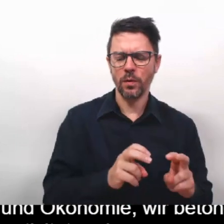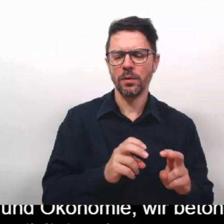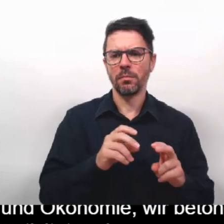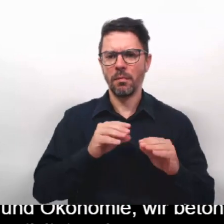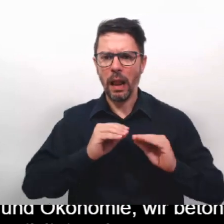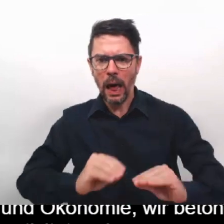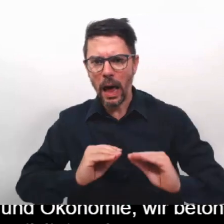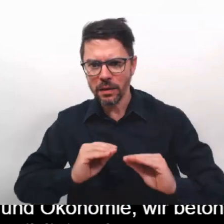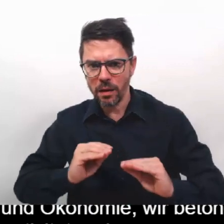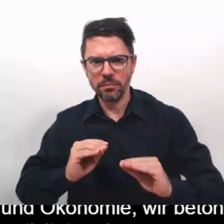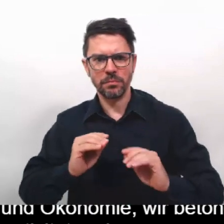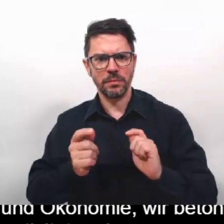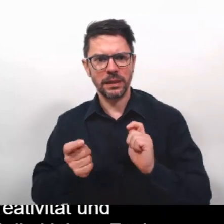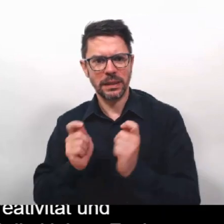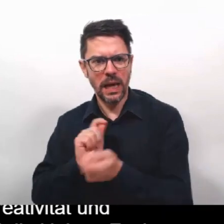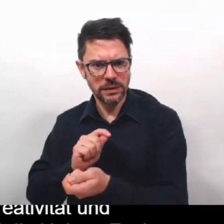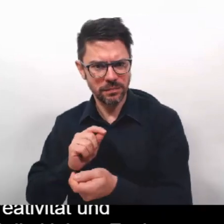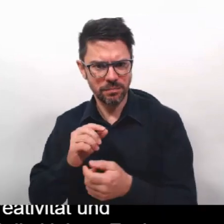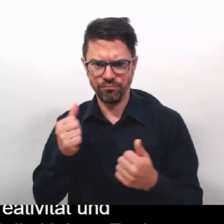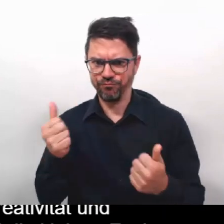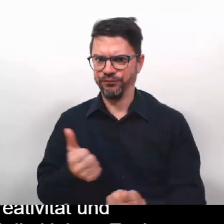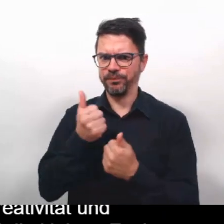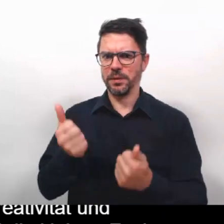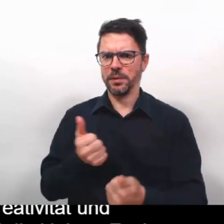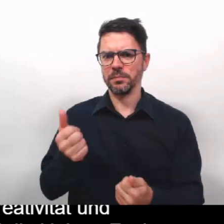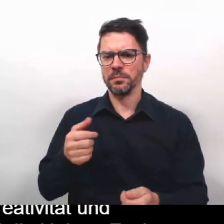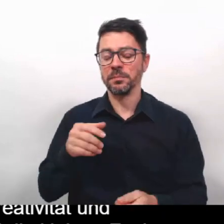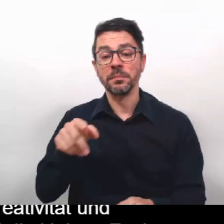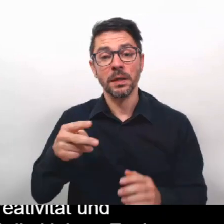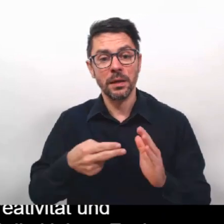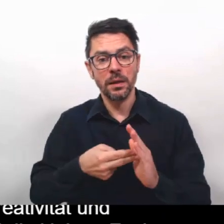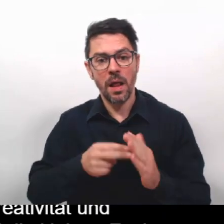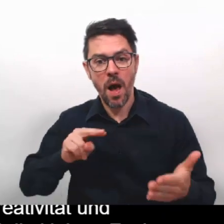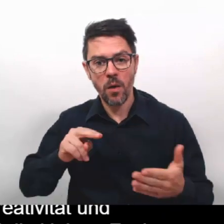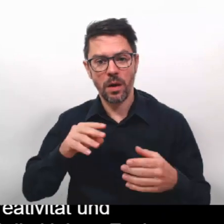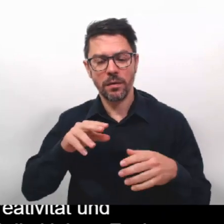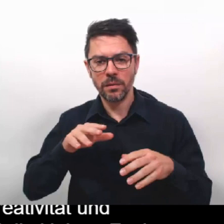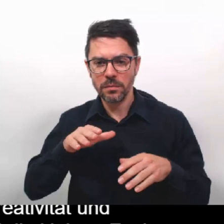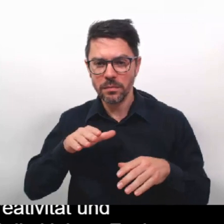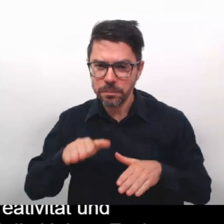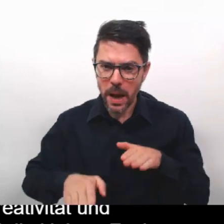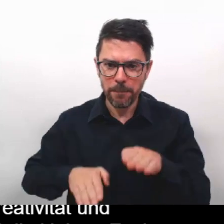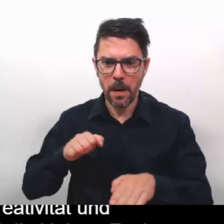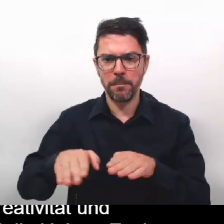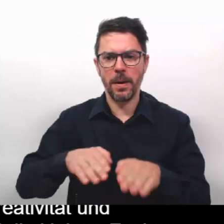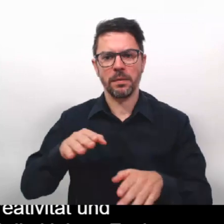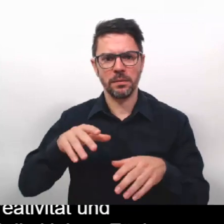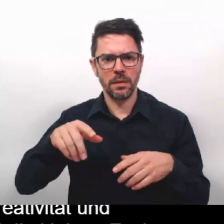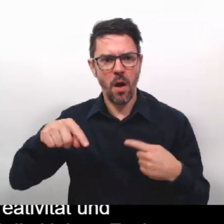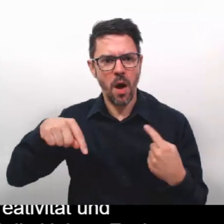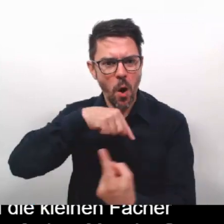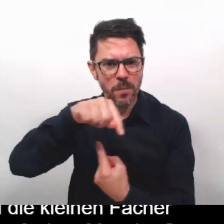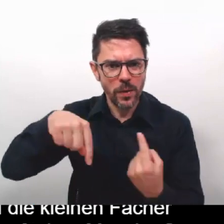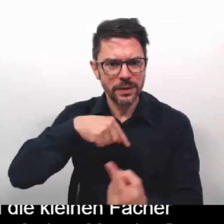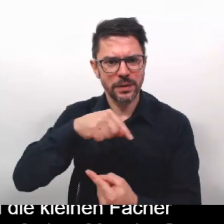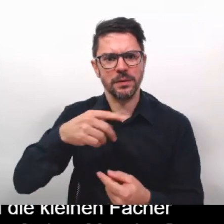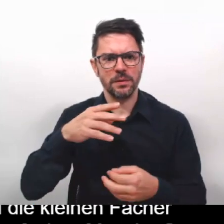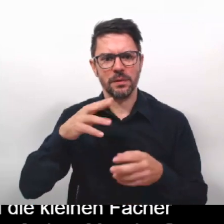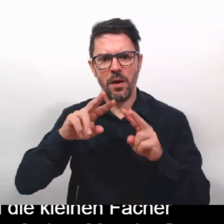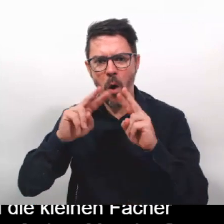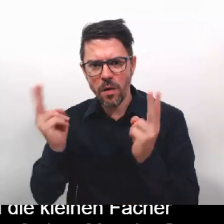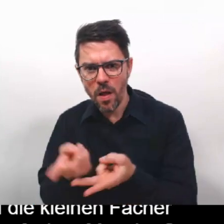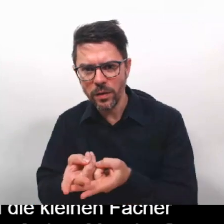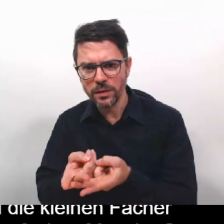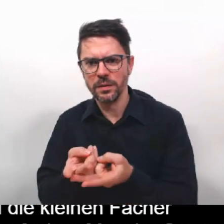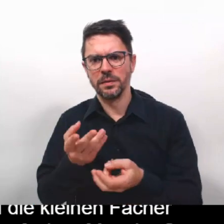Praxis. Wissens und Technologietransfer von Hochschulen in Wirtschaft und Gesellschaft sind entscheidend wichtige Dinge. Deshalb geben wir in